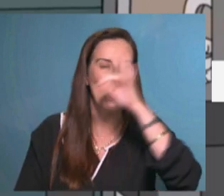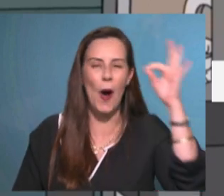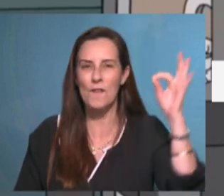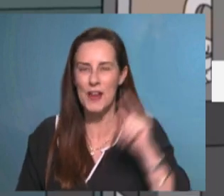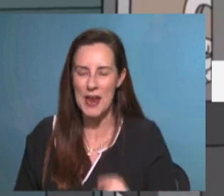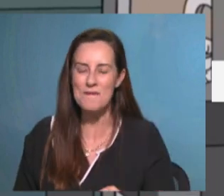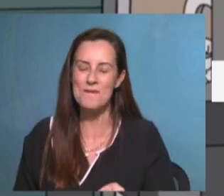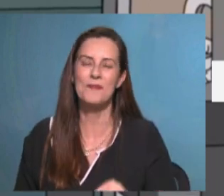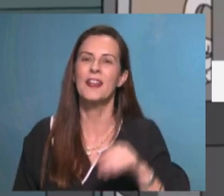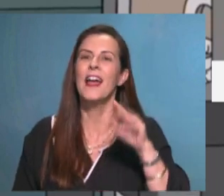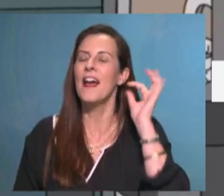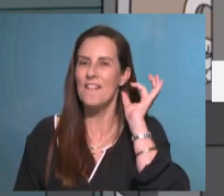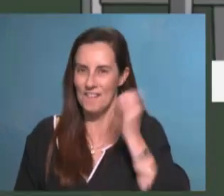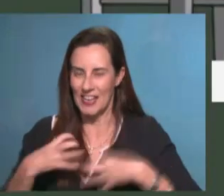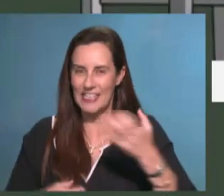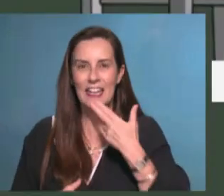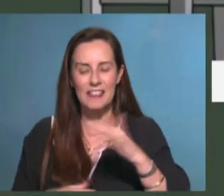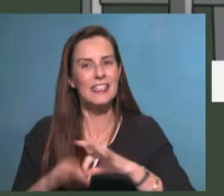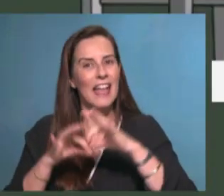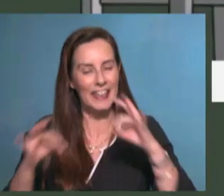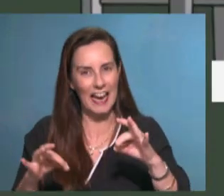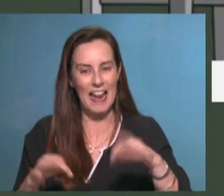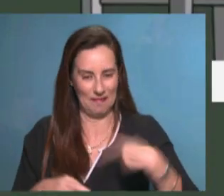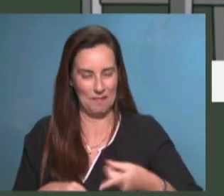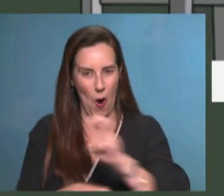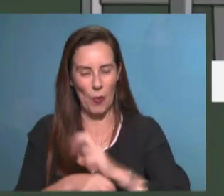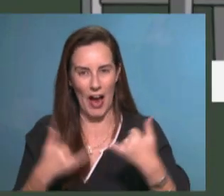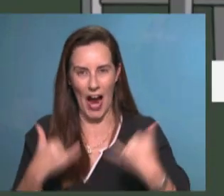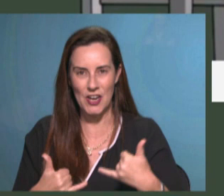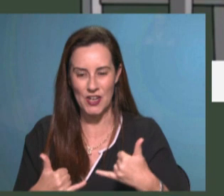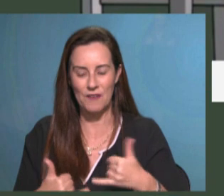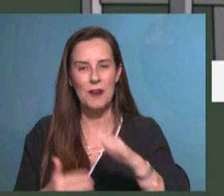הברית, וגדות תעשה זאת כבר בפרק הפתיחה של העונה הנוכחית שתהיה